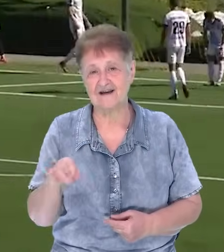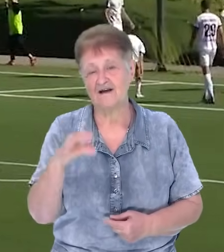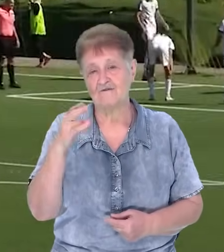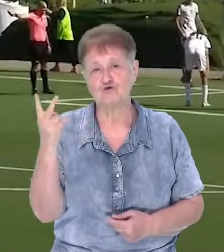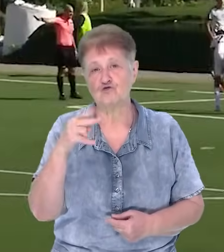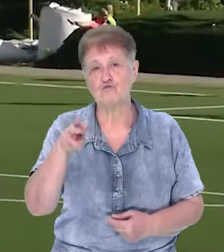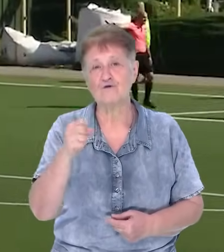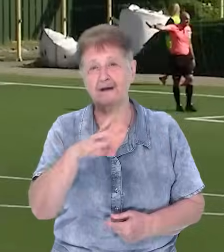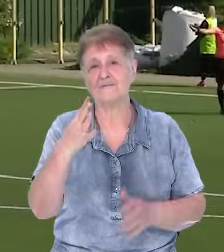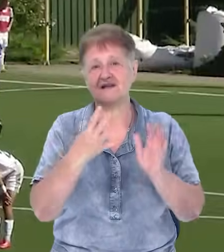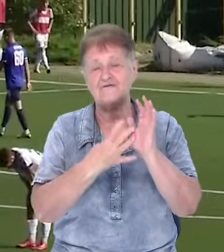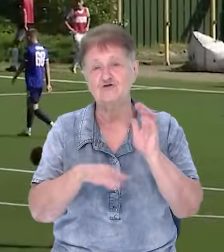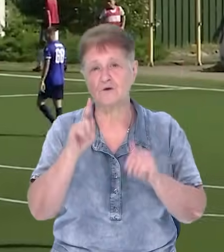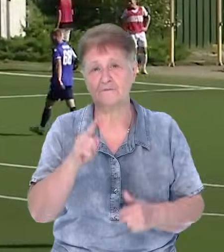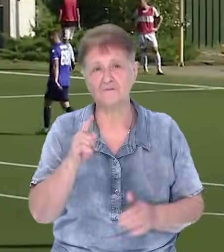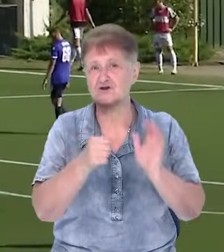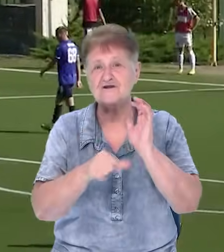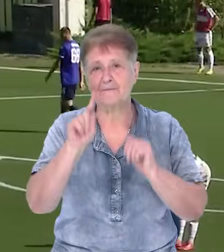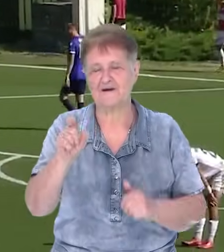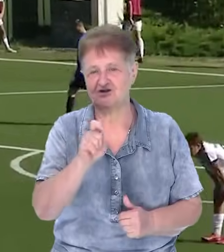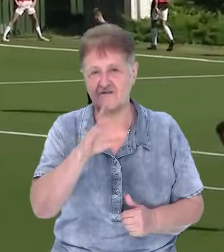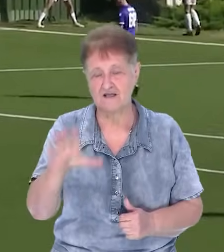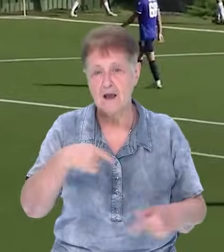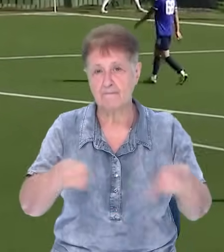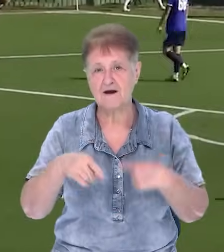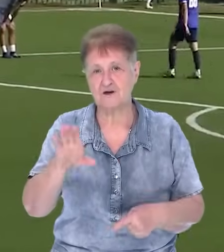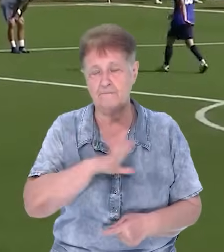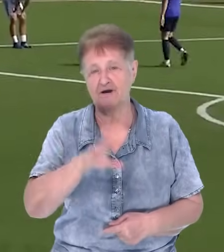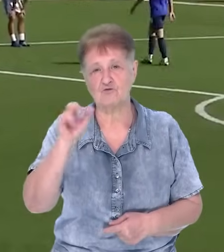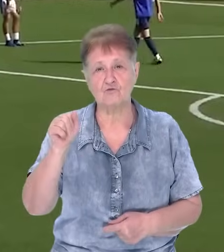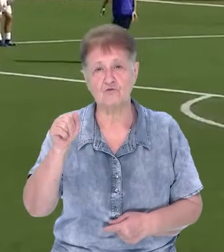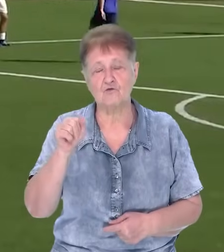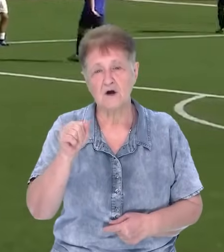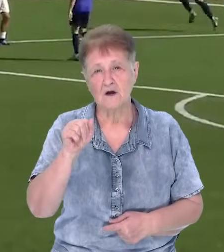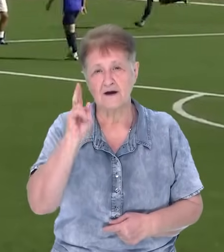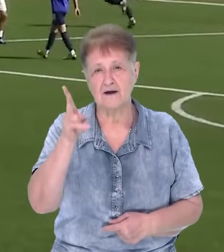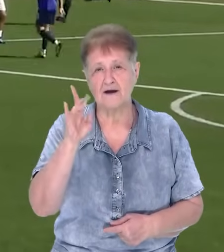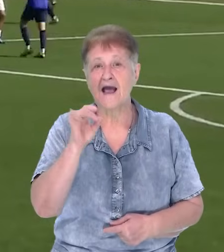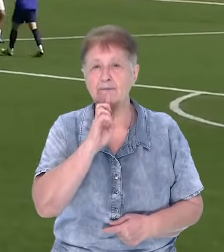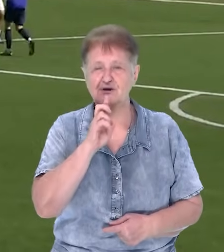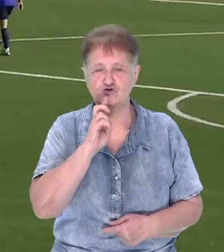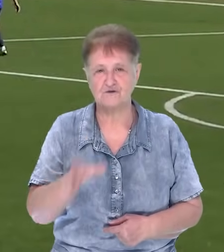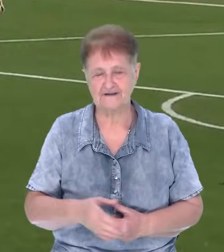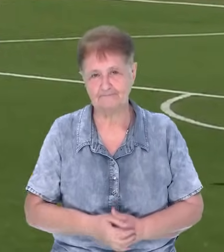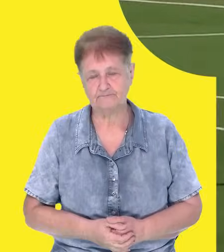на 81-й хвилині. Матч пройшов у Кременчуці на «Кремінь-арені» імені Олега Бабаєва.